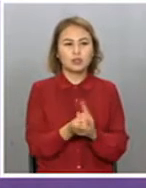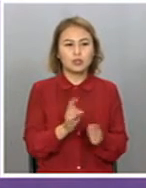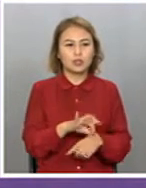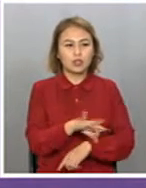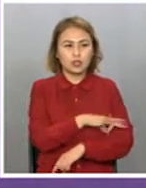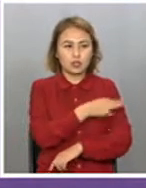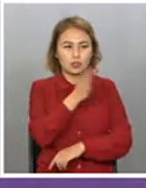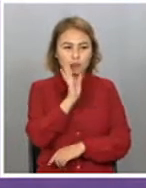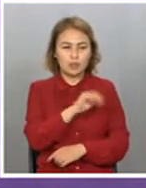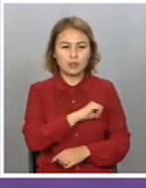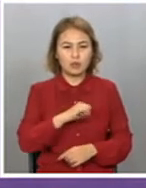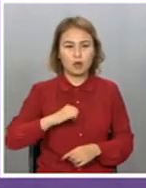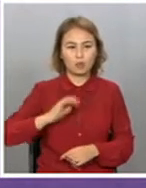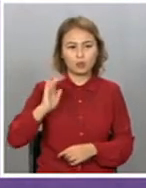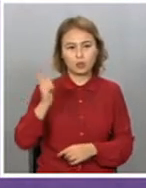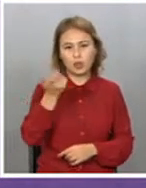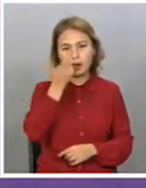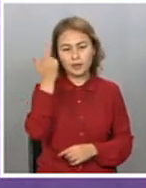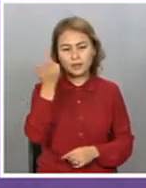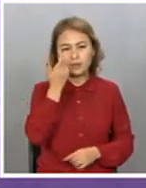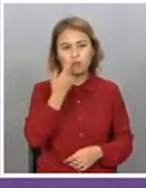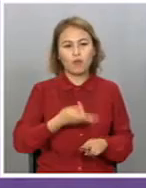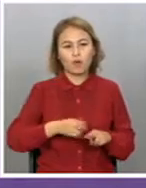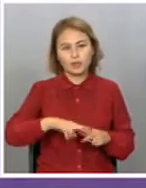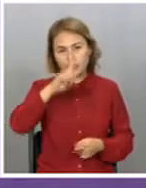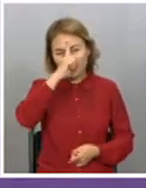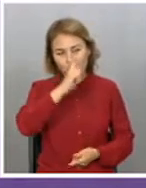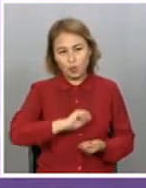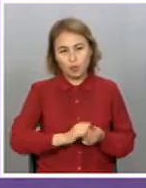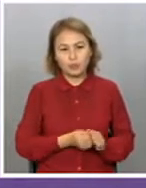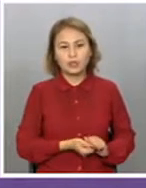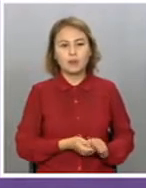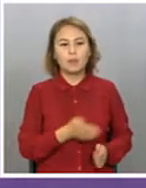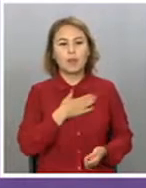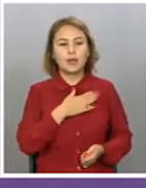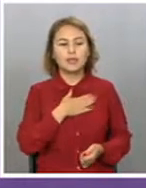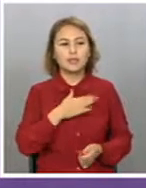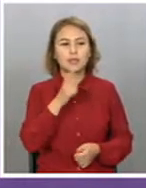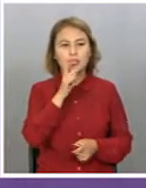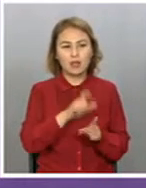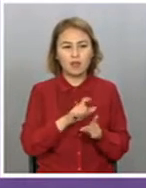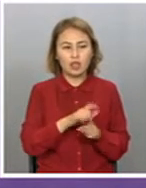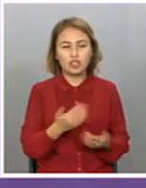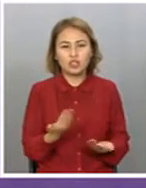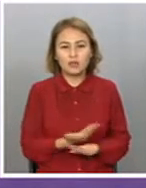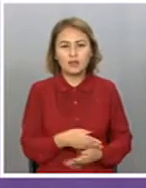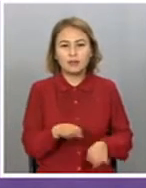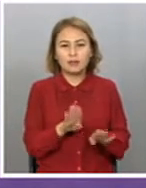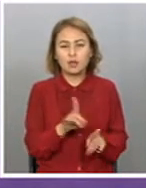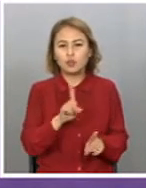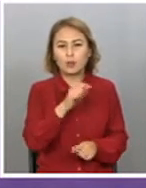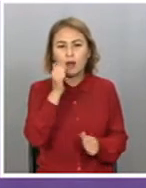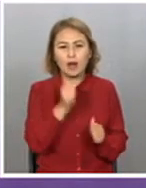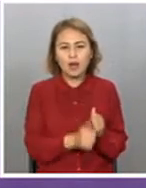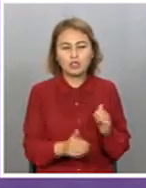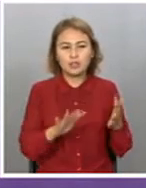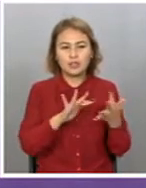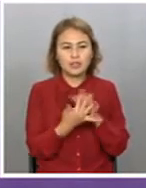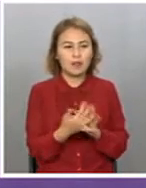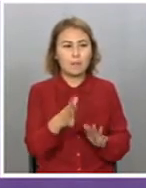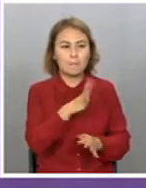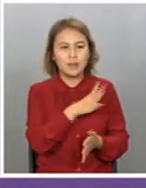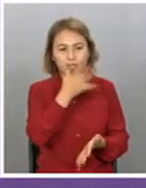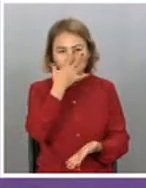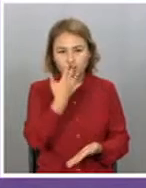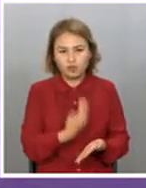сам станешь хозяйничать. Вот и запомни мои слова. Живи так, чтобы в каждой деревне был у тебя